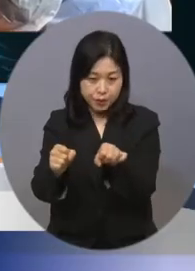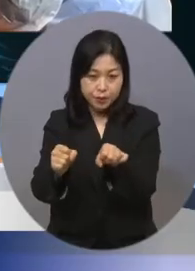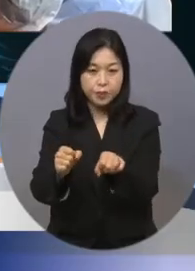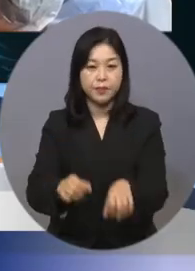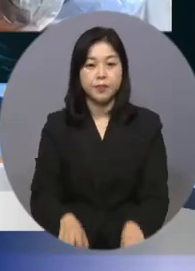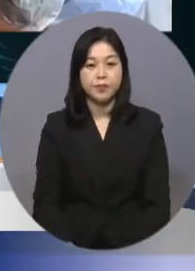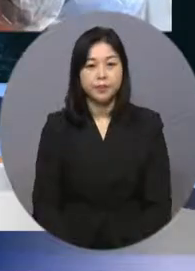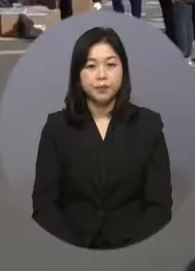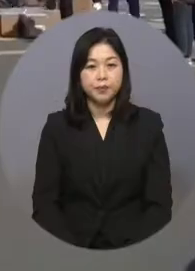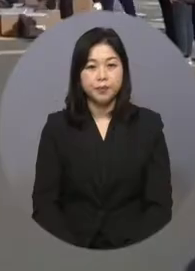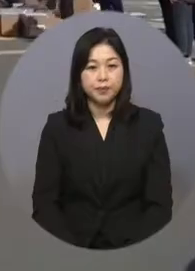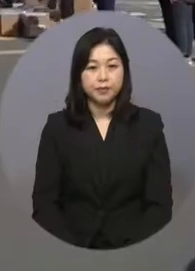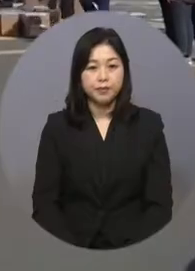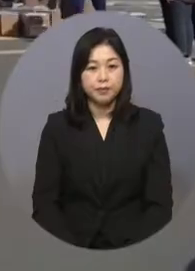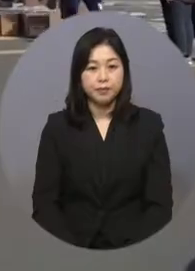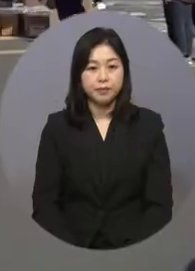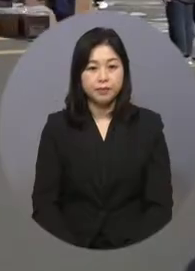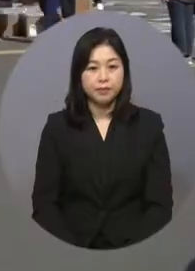기자입니다.